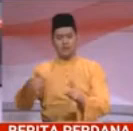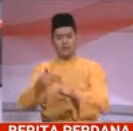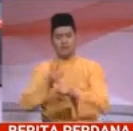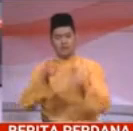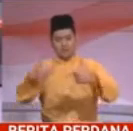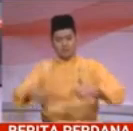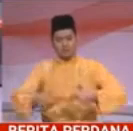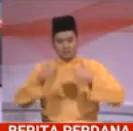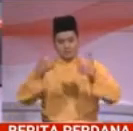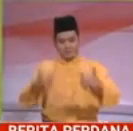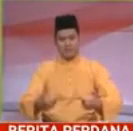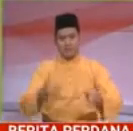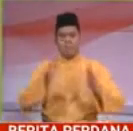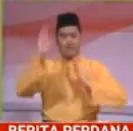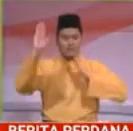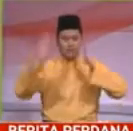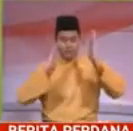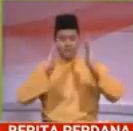depan